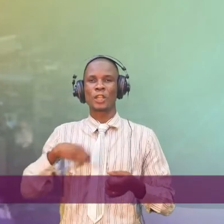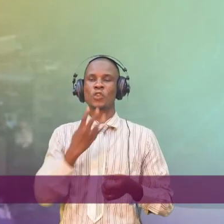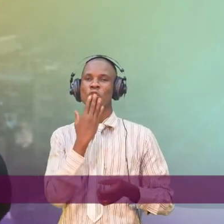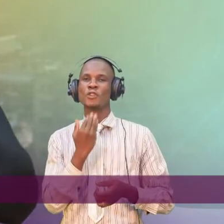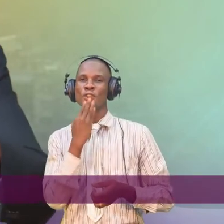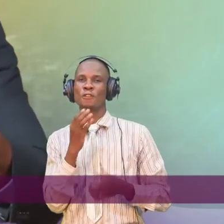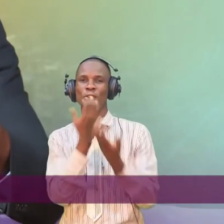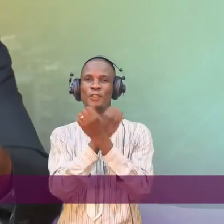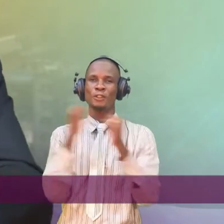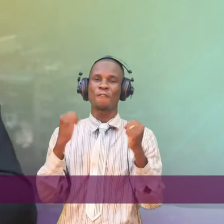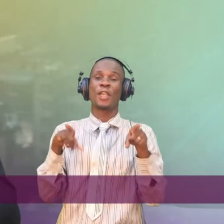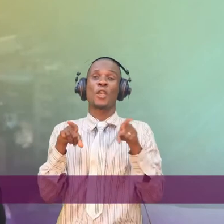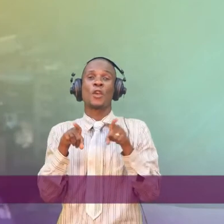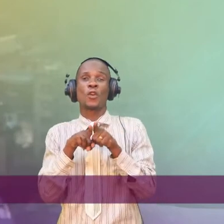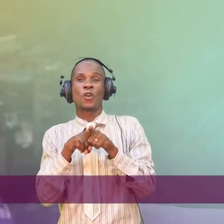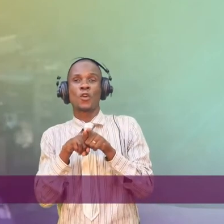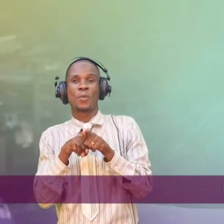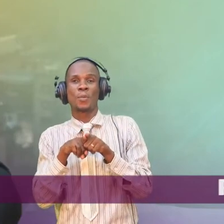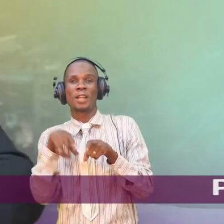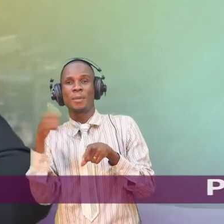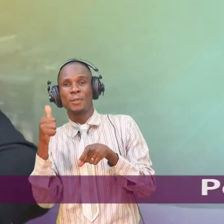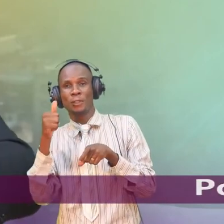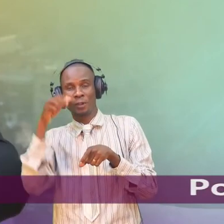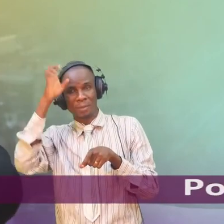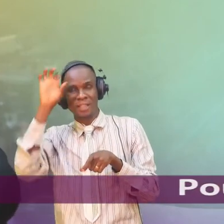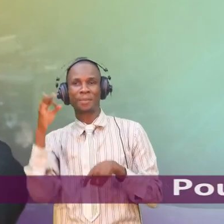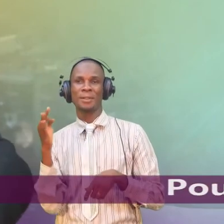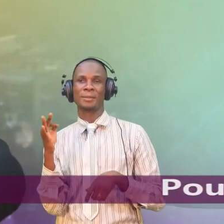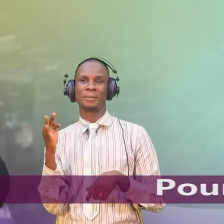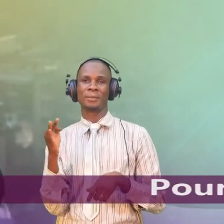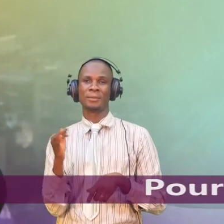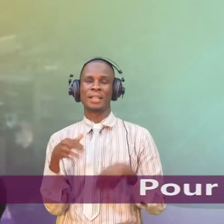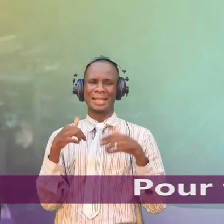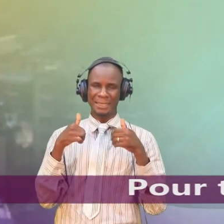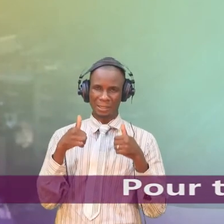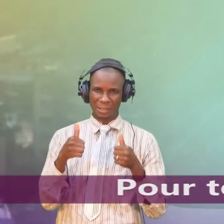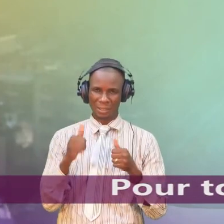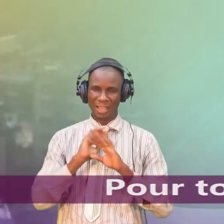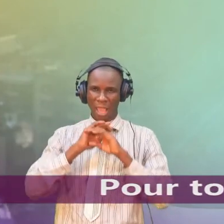ce sont eux qui auraient dû. Ilikuwa ni mfano kwamba